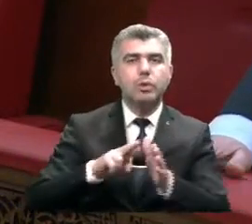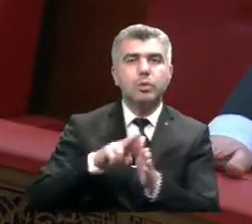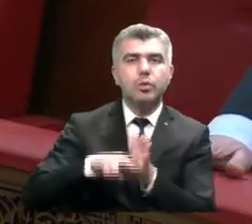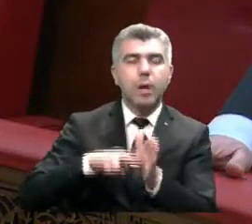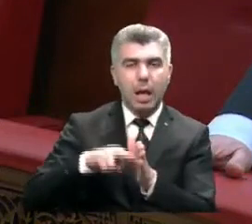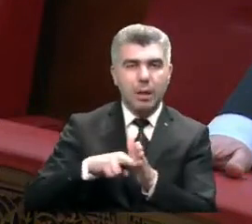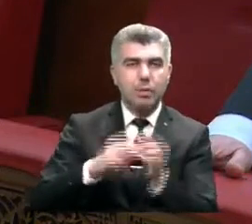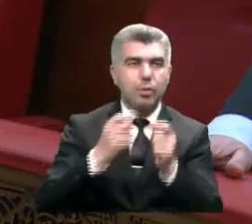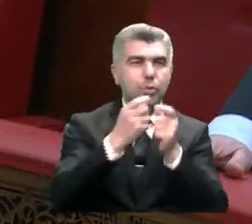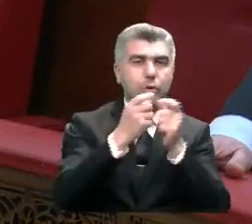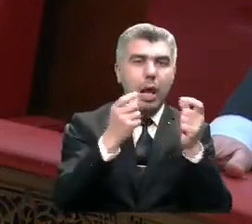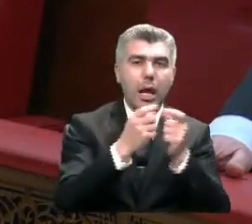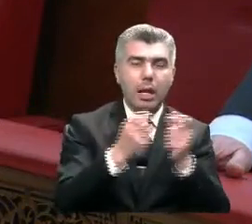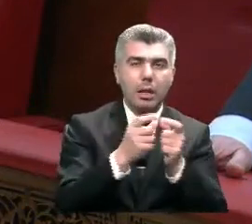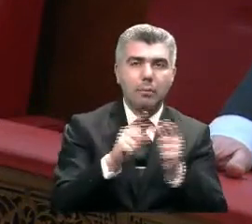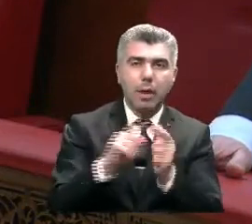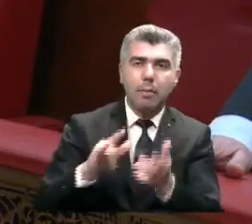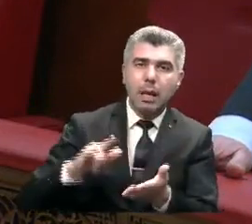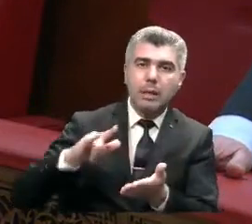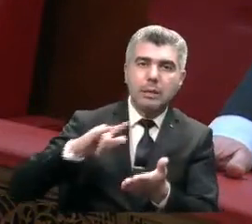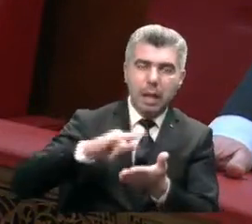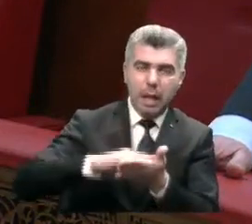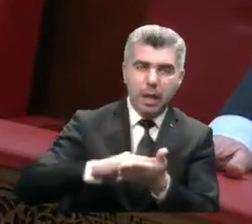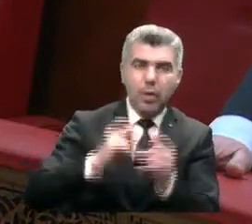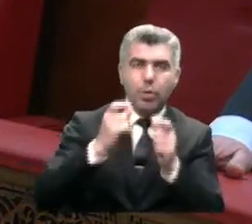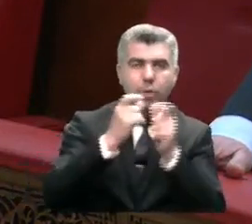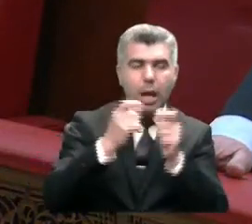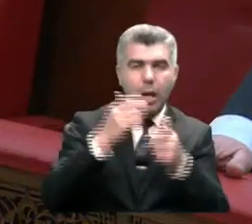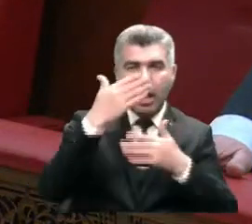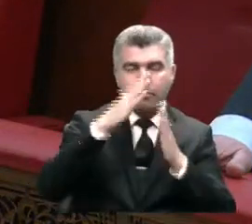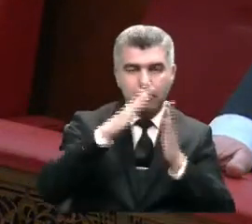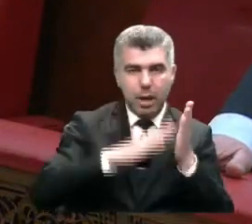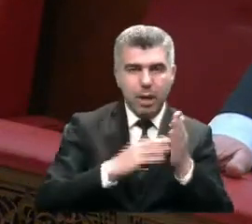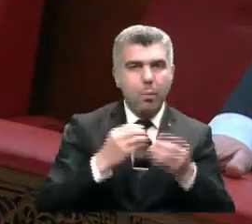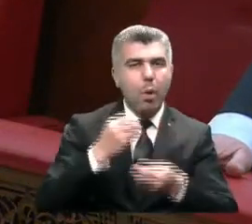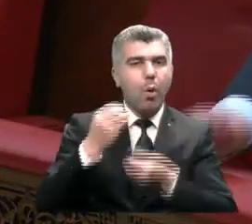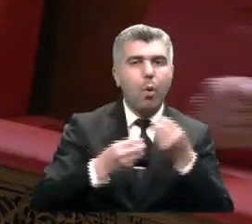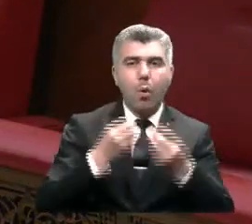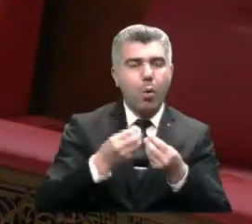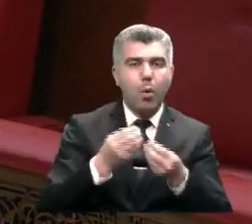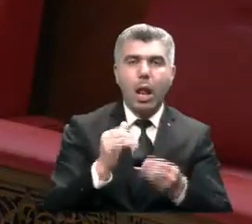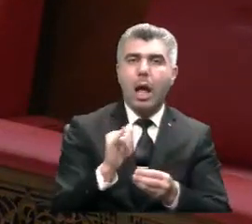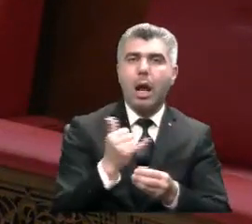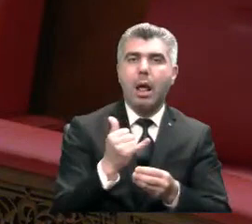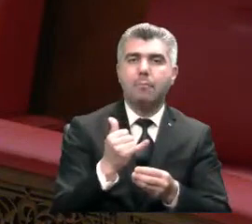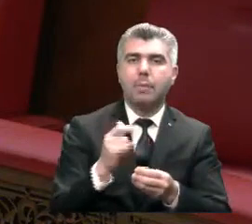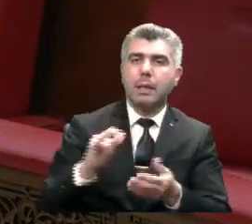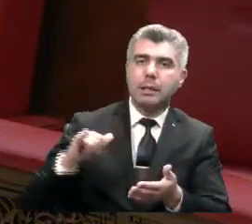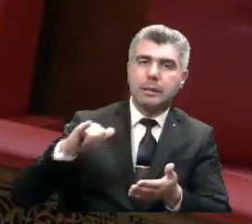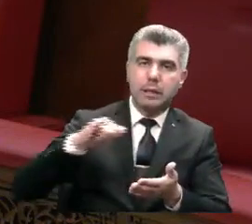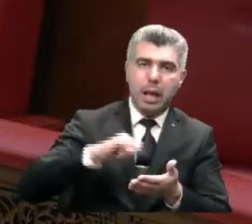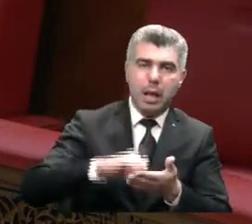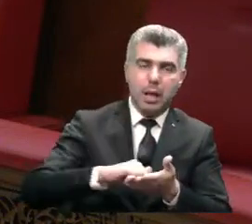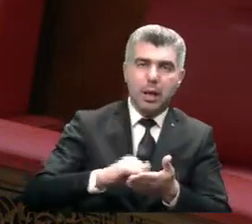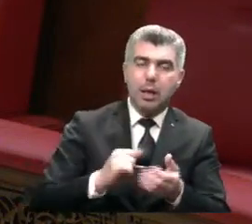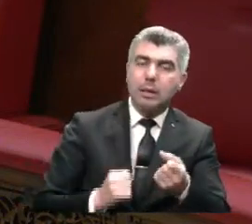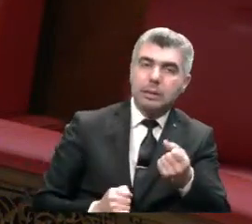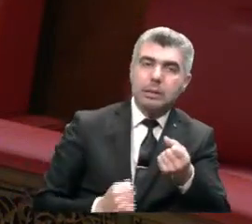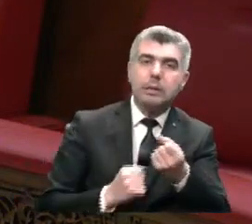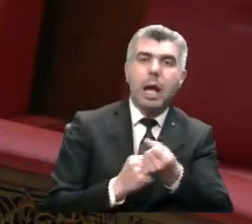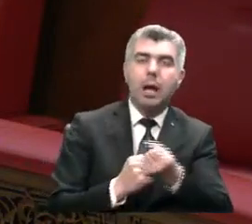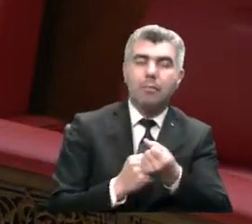الوطنيه للنقل الجوي من خطوط ملكيه مغربيه او الشركات العربيه للطيران باش ندعم بعض